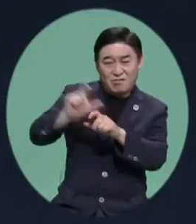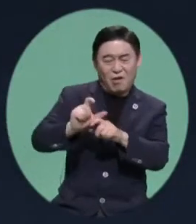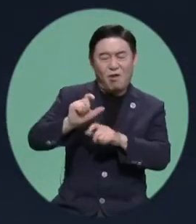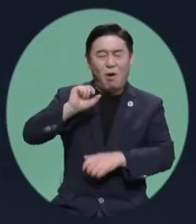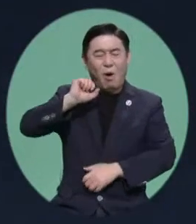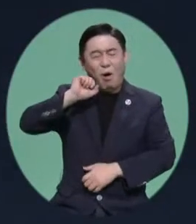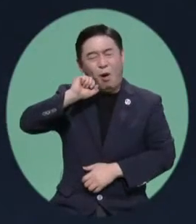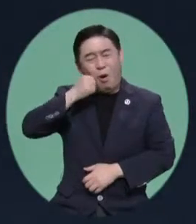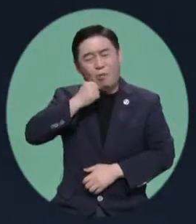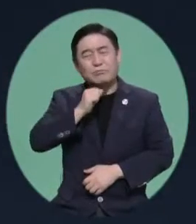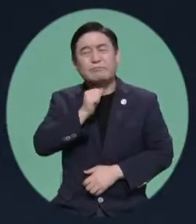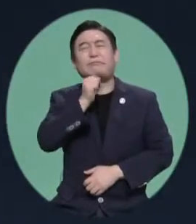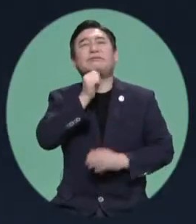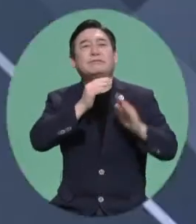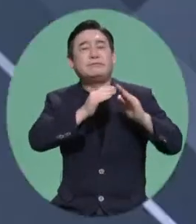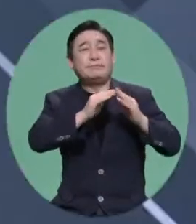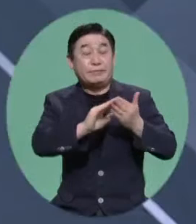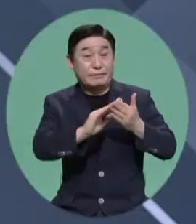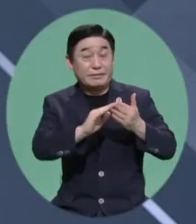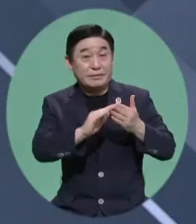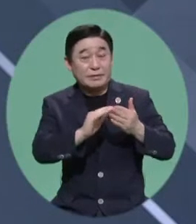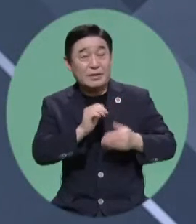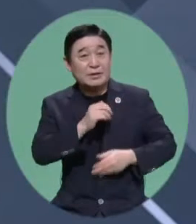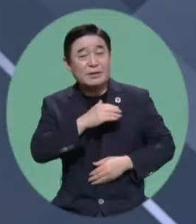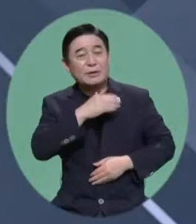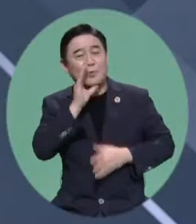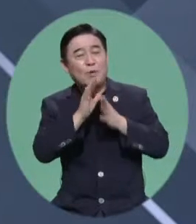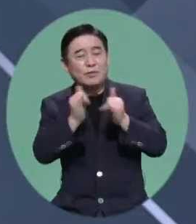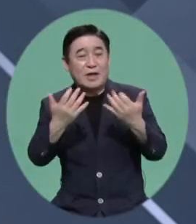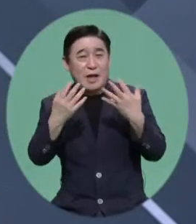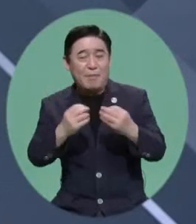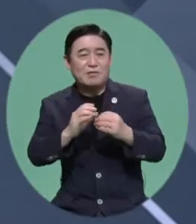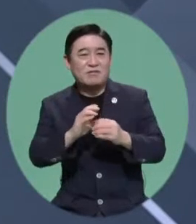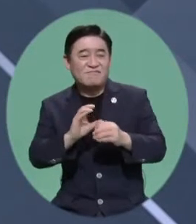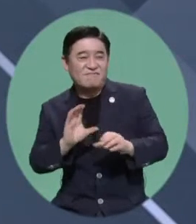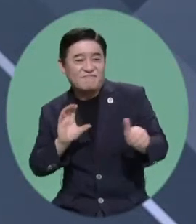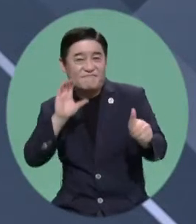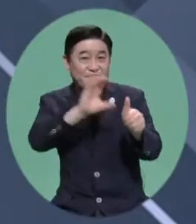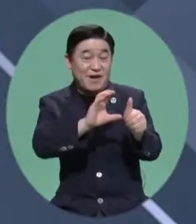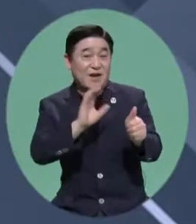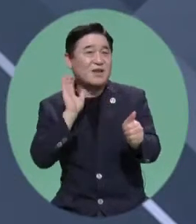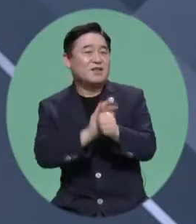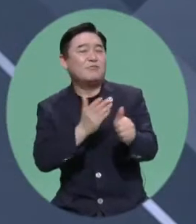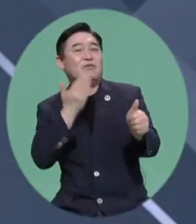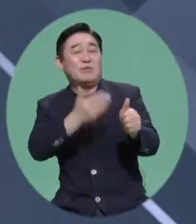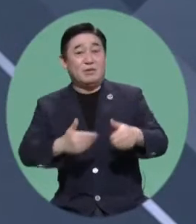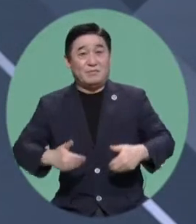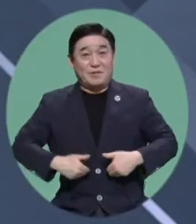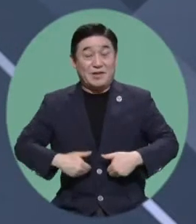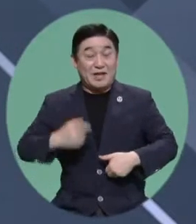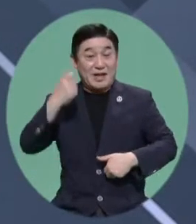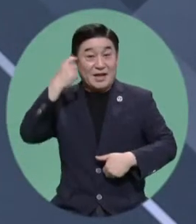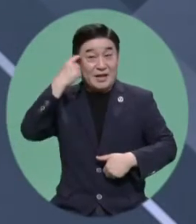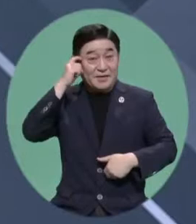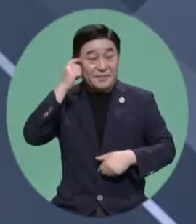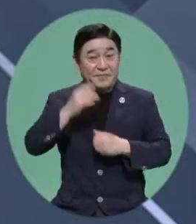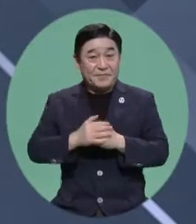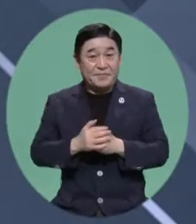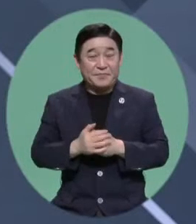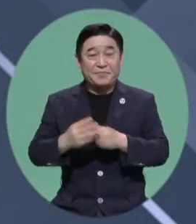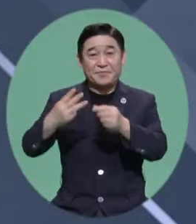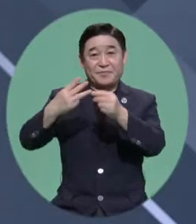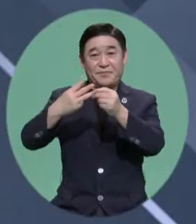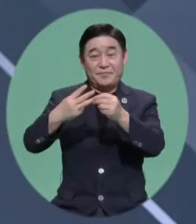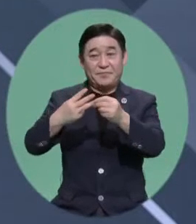그 노인 분들께 좀더 많은 두터운 지원을 해야 된다 그런 생각을 하고 있습니다